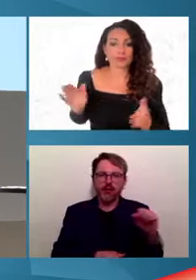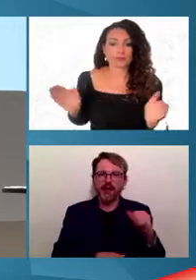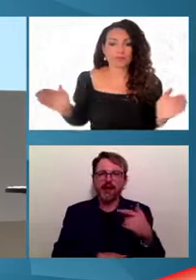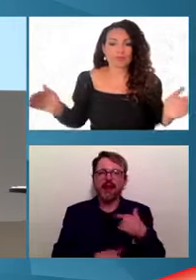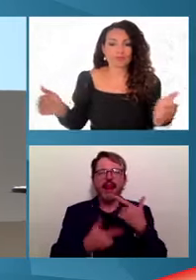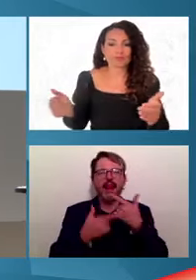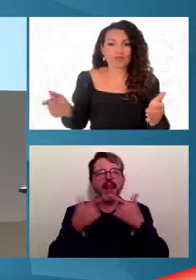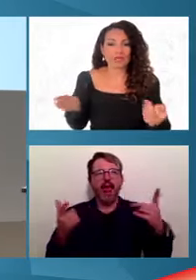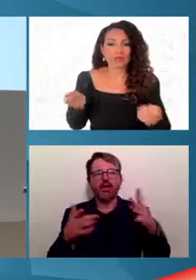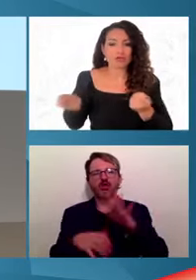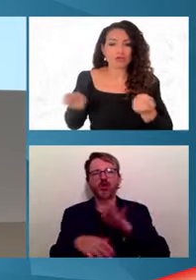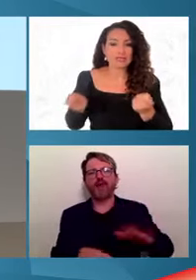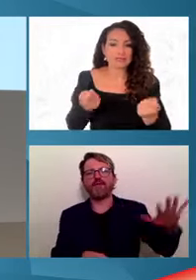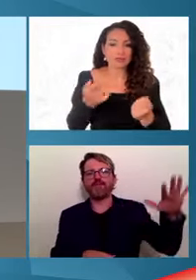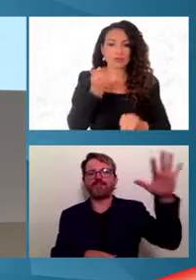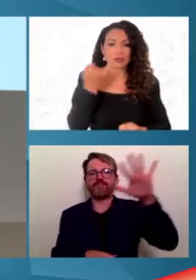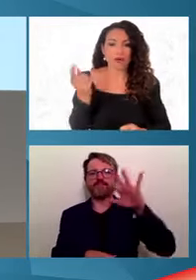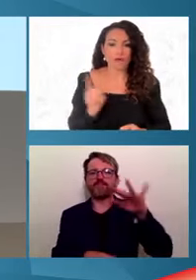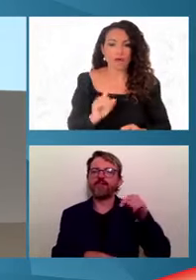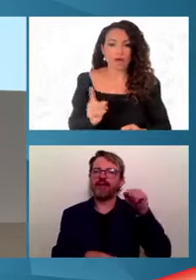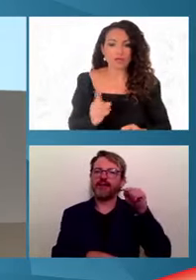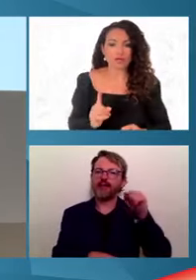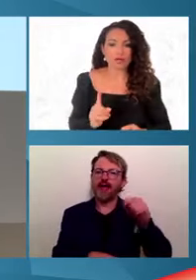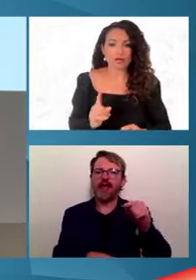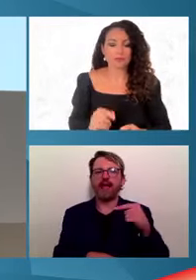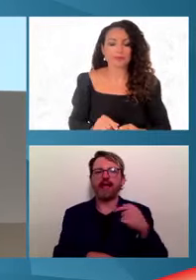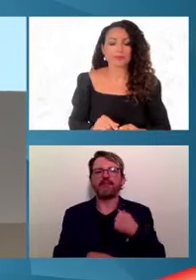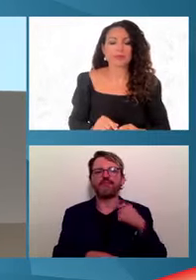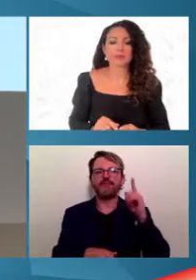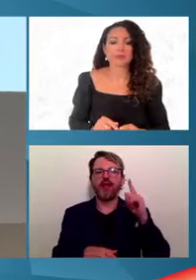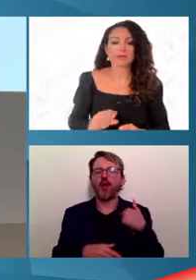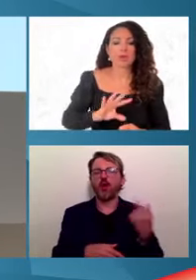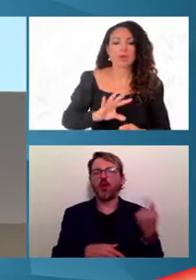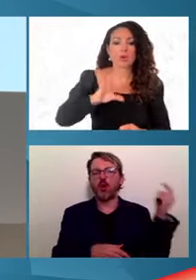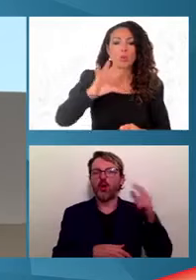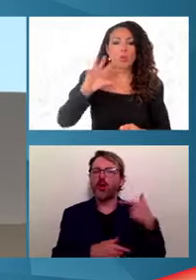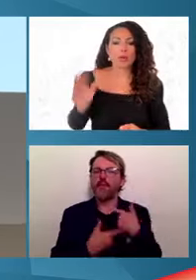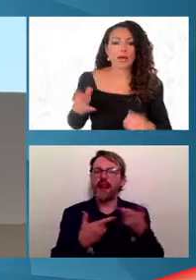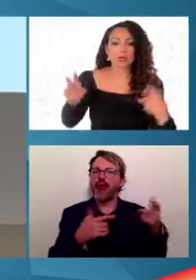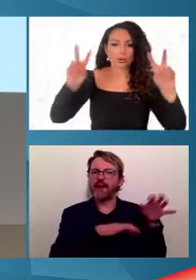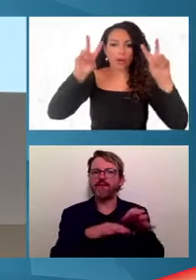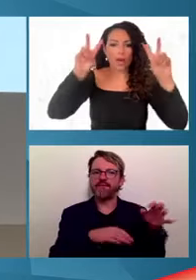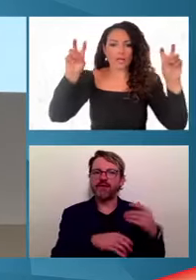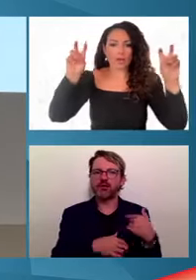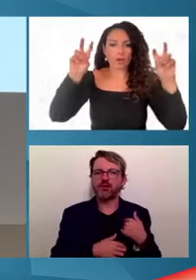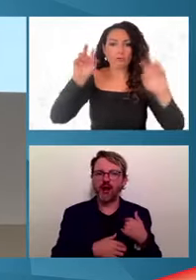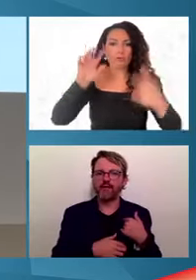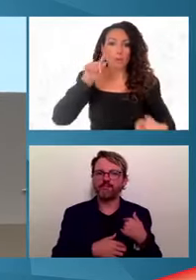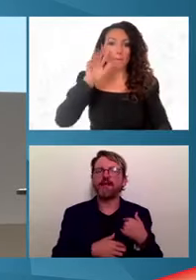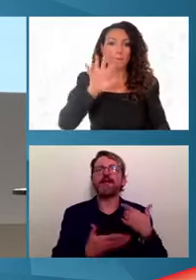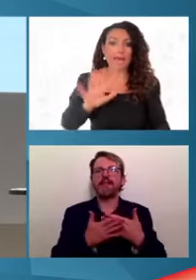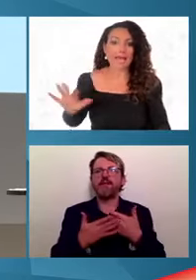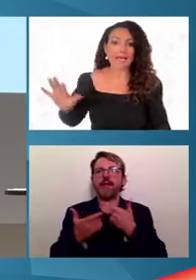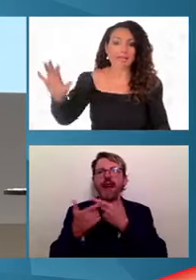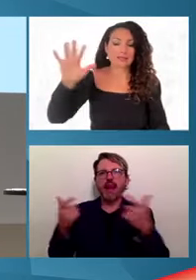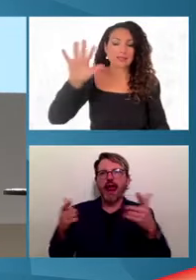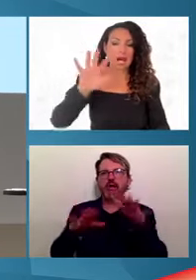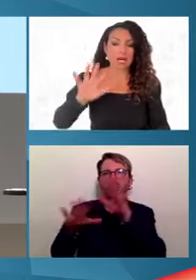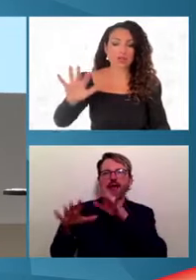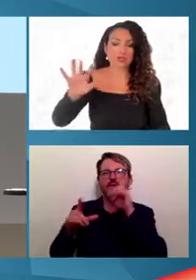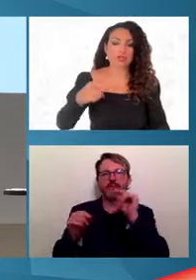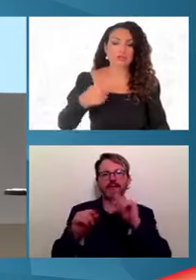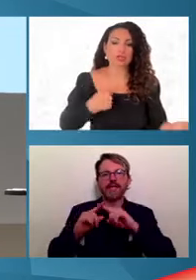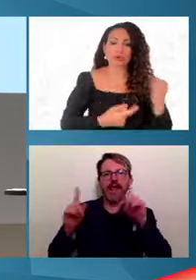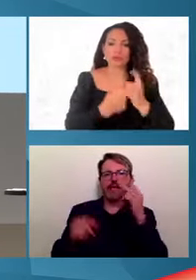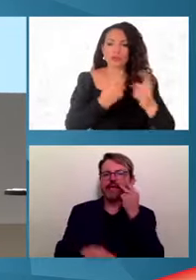Landschaft. Auch da war es mir, kommend von der Landwirtschaft, ein ganz großes Anliegen, die Landschaft auch anders zu sehen. Die